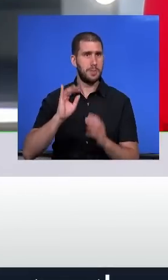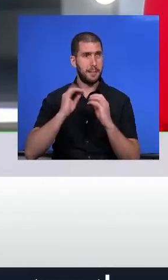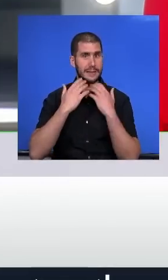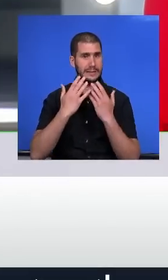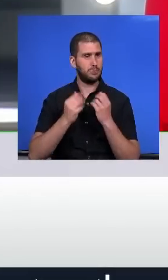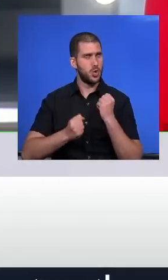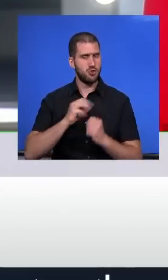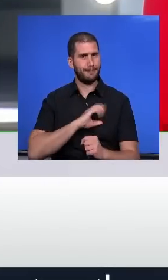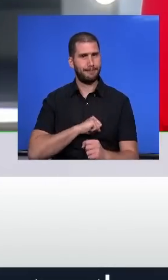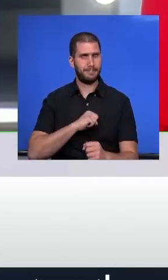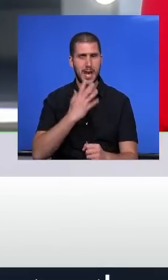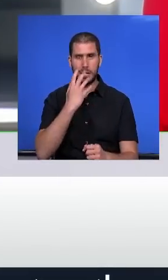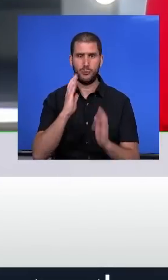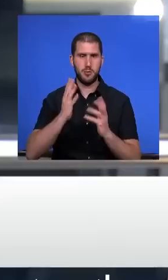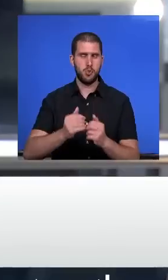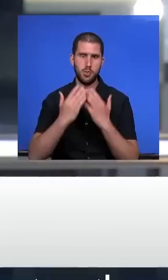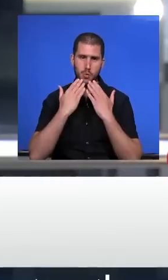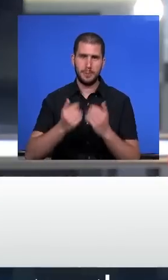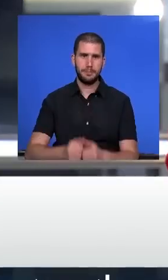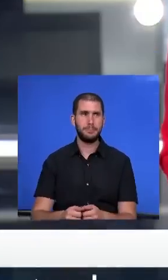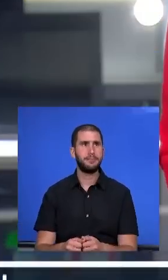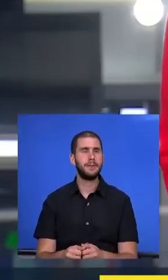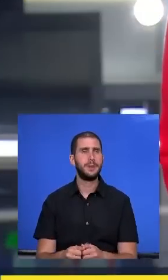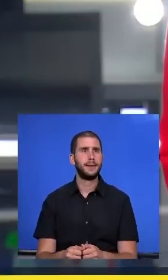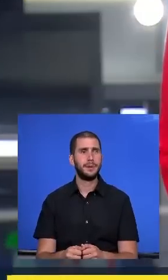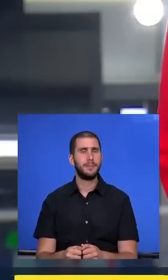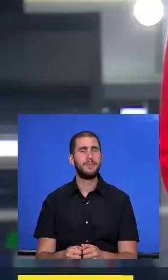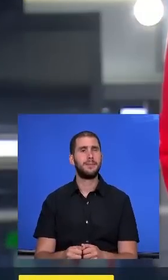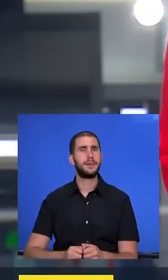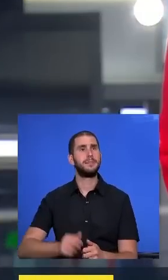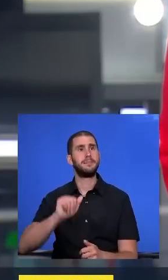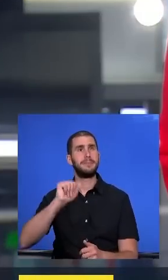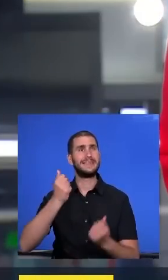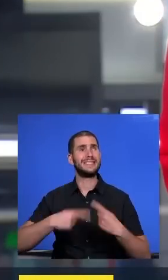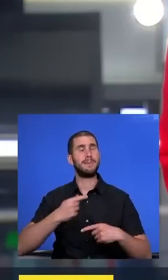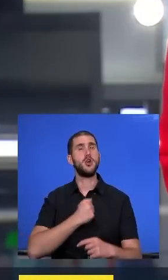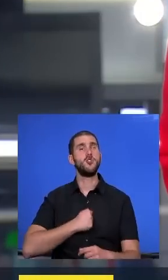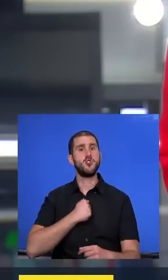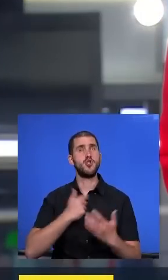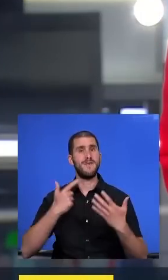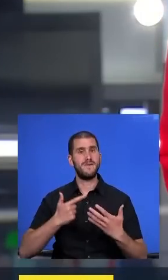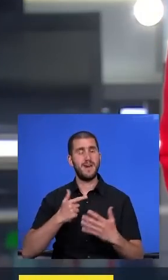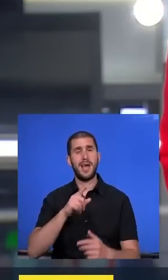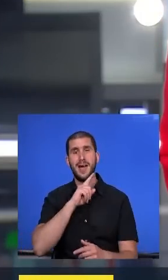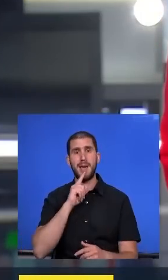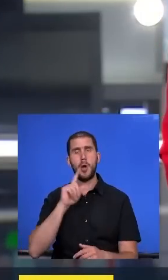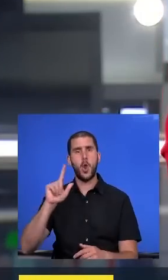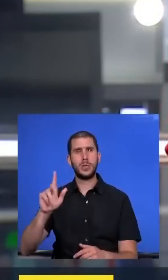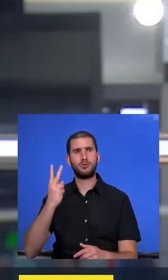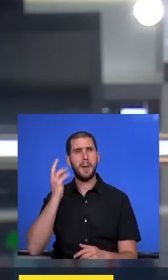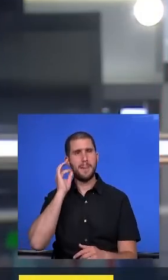קשה מאוד, עצוב מאוד. תודה. בסיום של ימי השבעה על האם לוסי ושתי הבנות מאיה